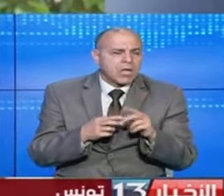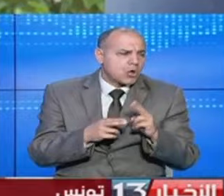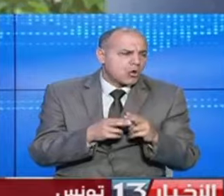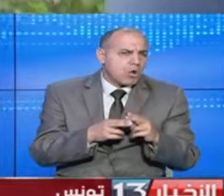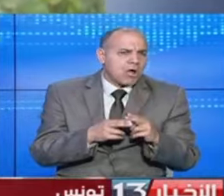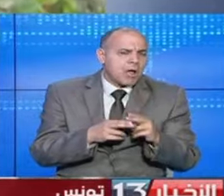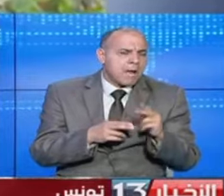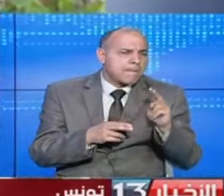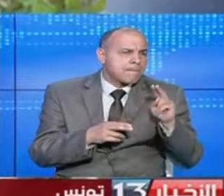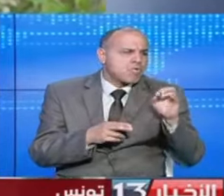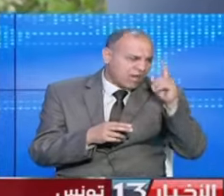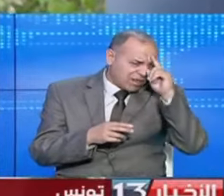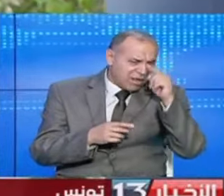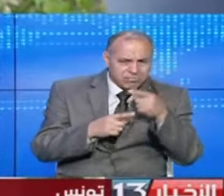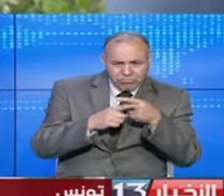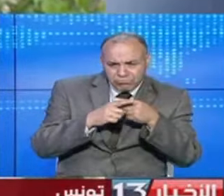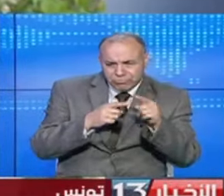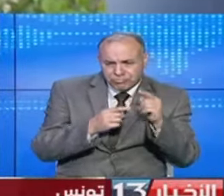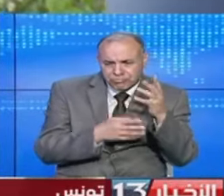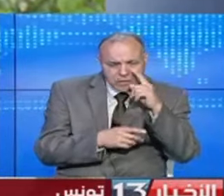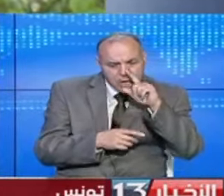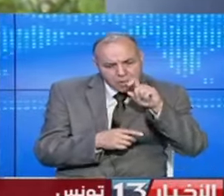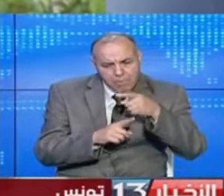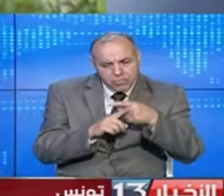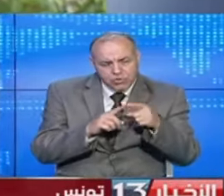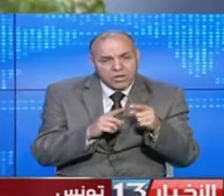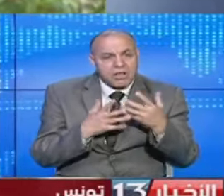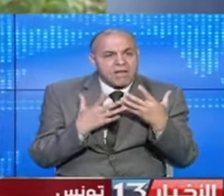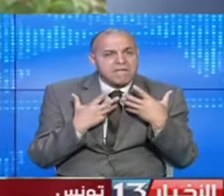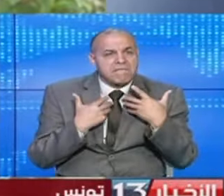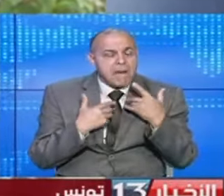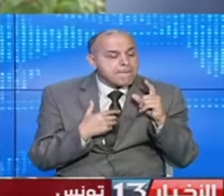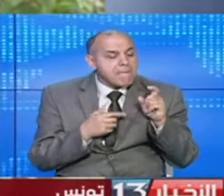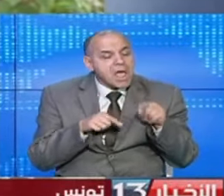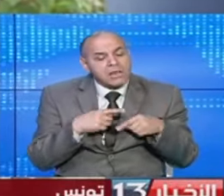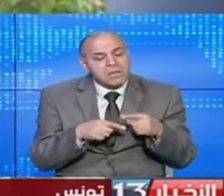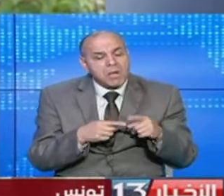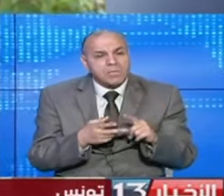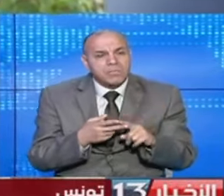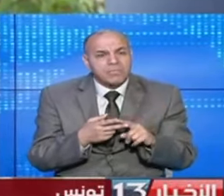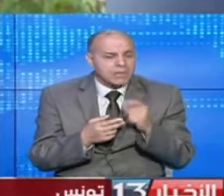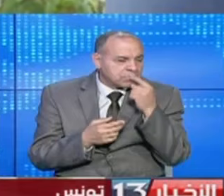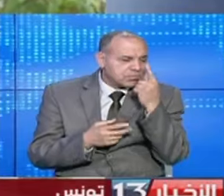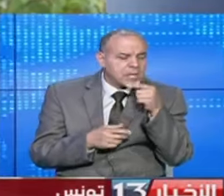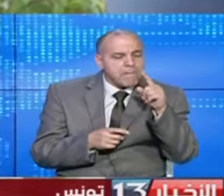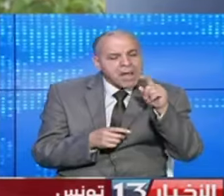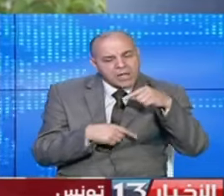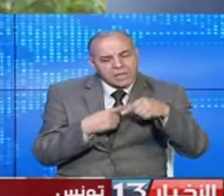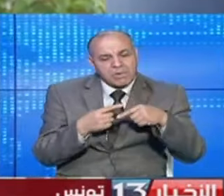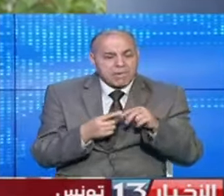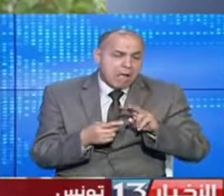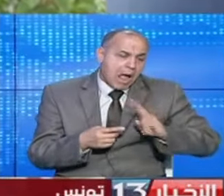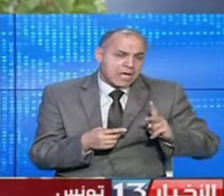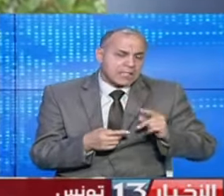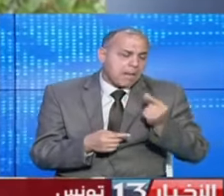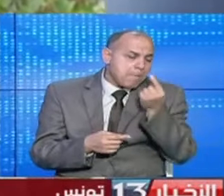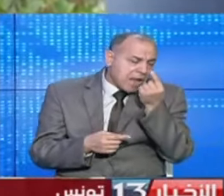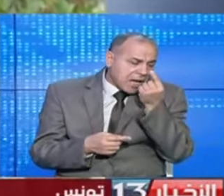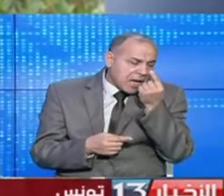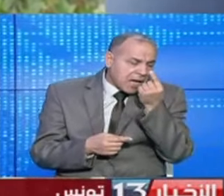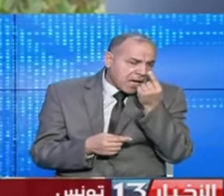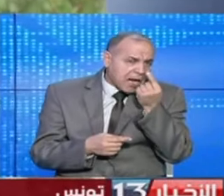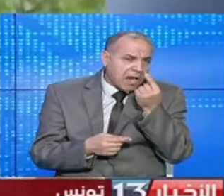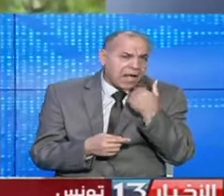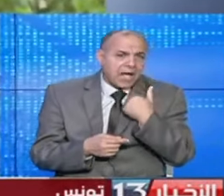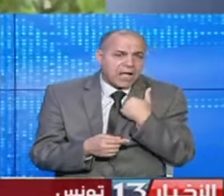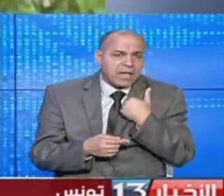ثم الفيفاس، نباتات تختلف في السقيان متاعها. ثم اللي تحب ديما تعيش في الماء ديما تتسقى، ثم العكس متاعها هما اللي كاكتين